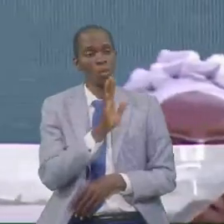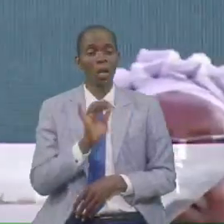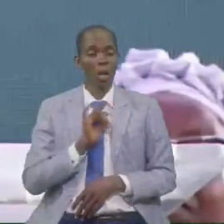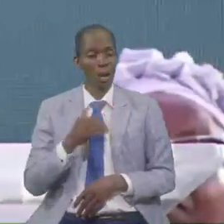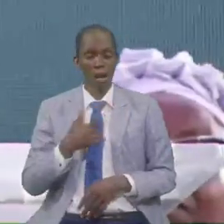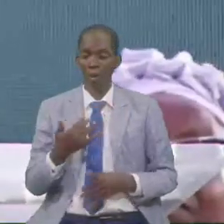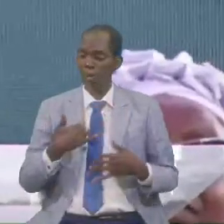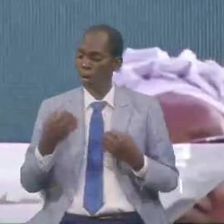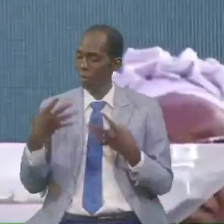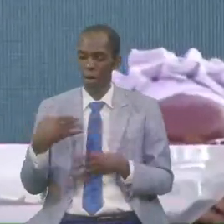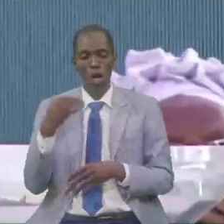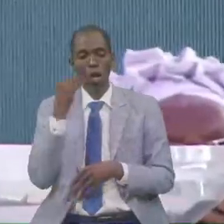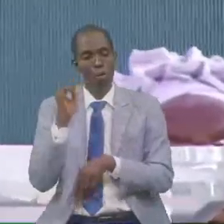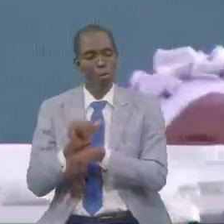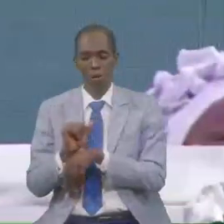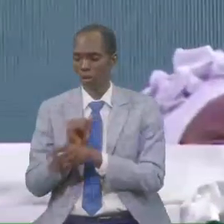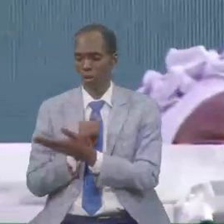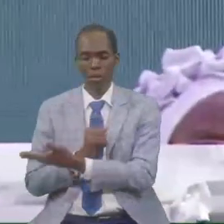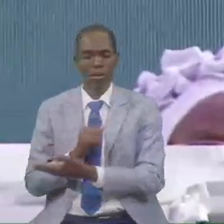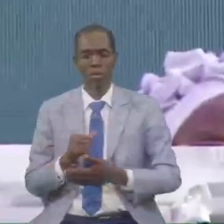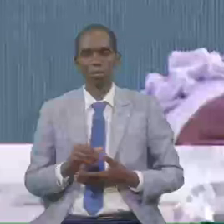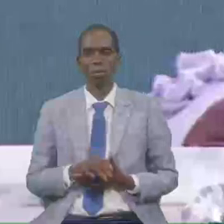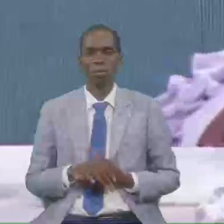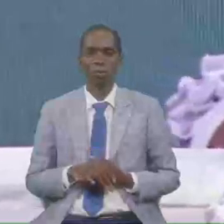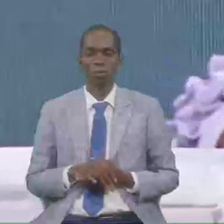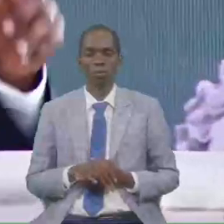Ah, maman, j'ai des devoirs de maison, hein.